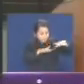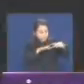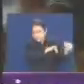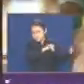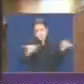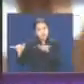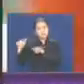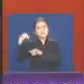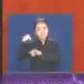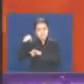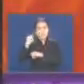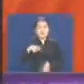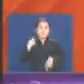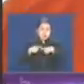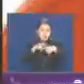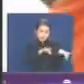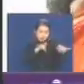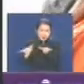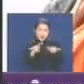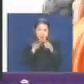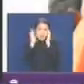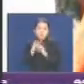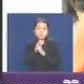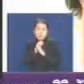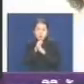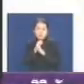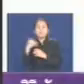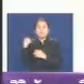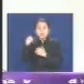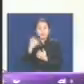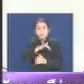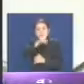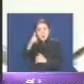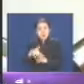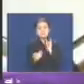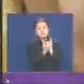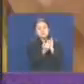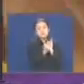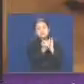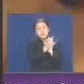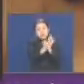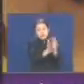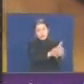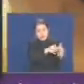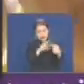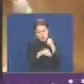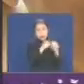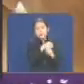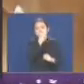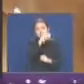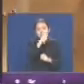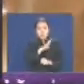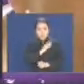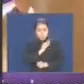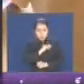เลยครับ ความยากลำบากในการอพยพผู้สูงอายุวันนี้เพราะบางคนอาศัยอยู่ที่นี่มานานกว่า10ปีแล้วจึงหวาดระ